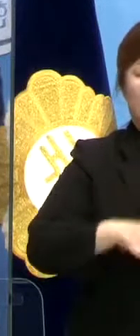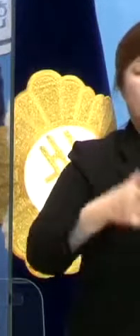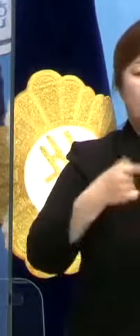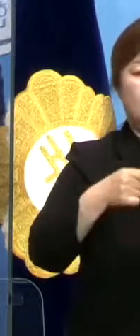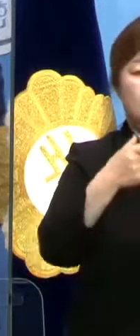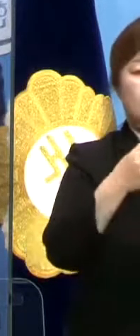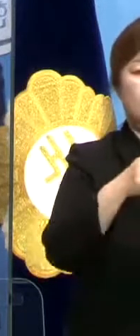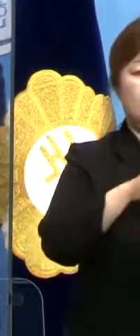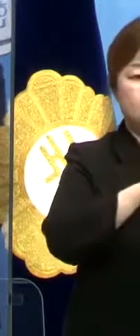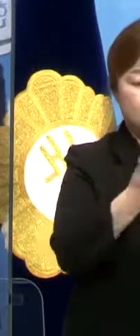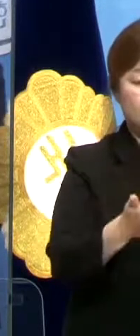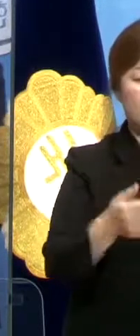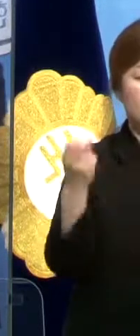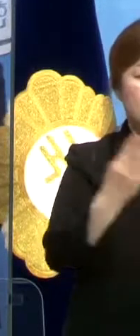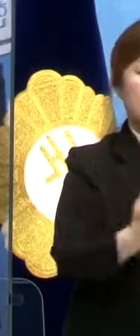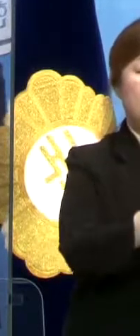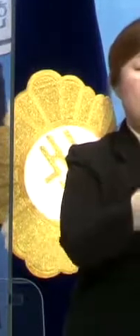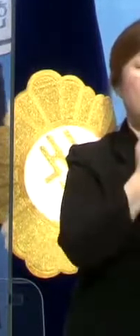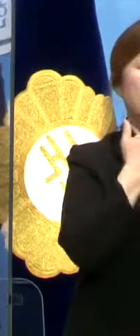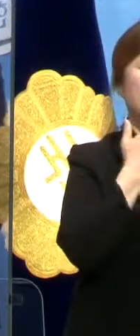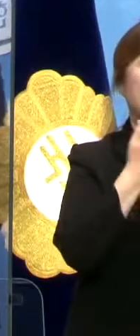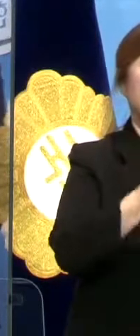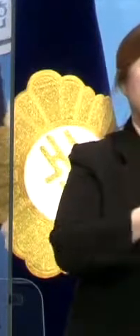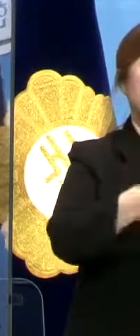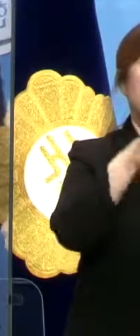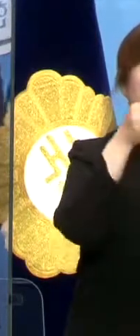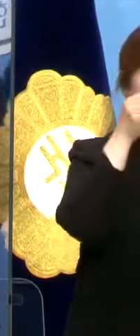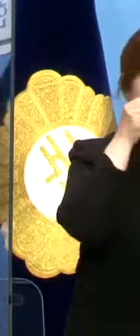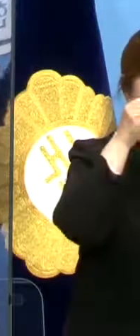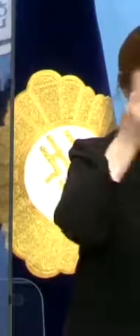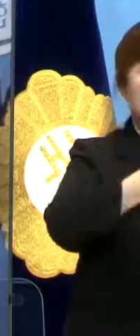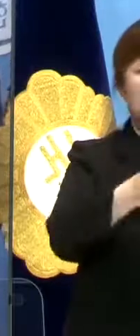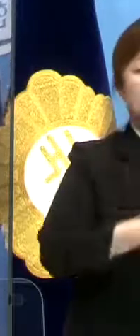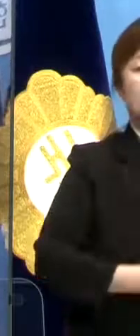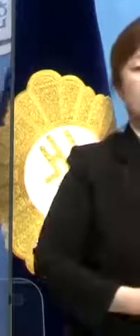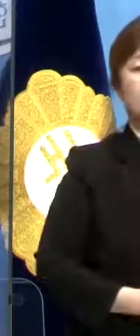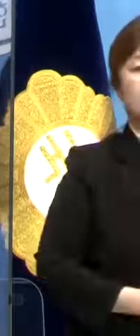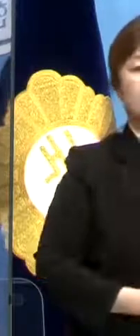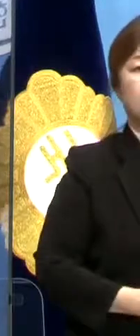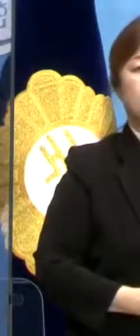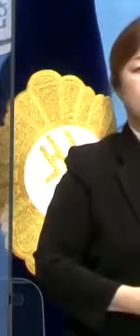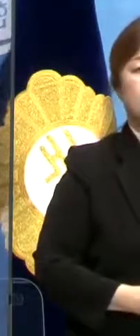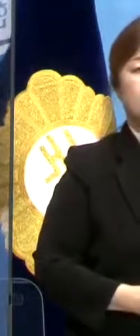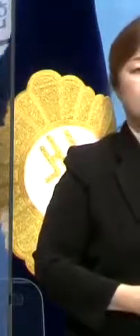밑에 풀이 되지 않기를 간절히 판정이 빠르게 씁니다 맞습니다